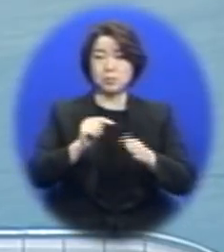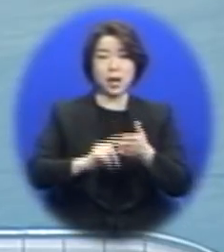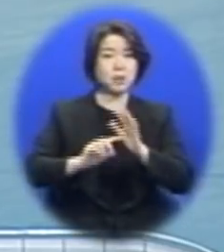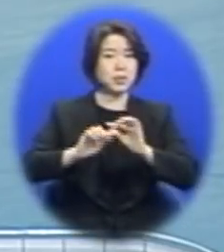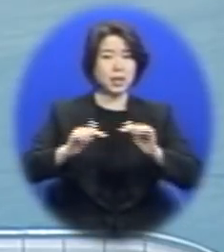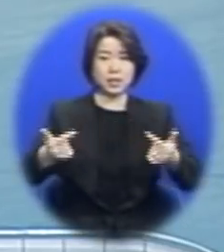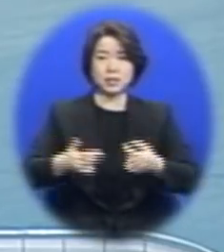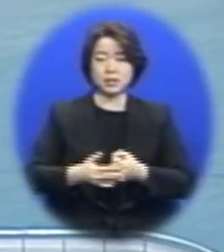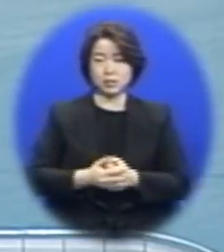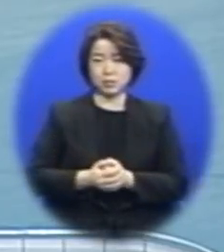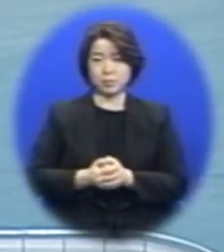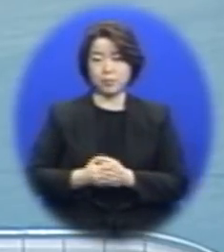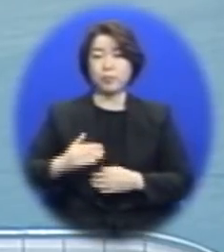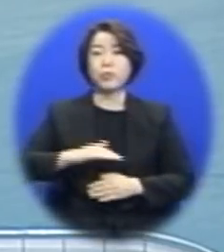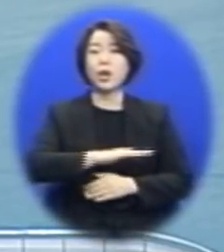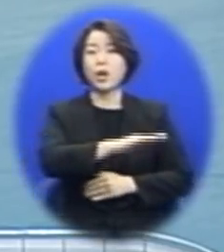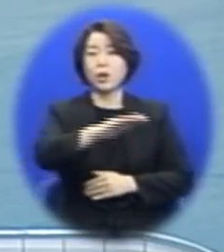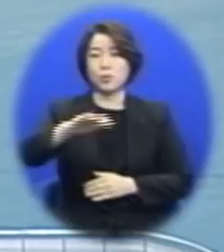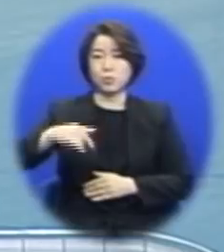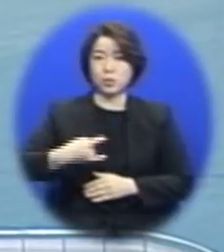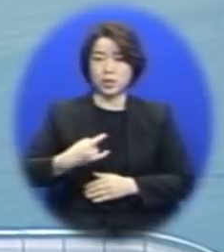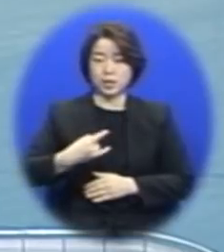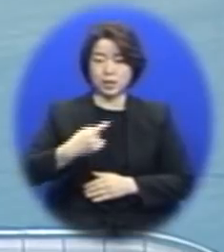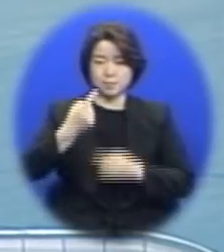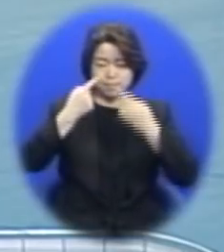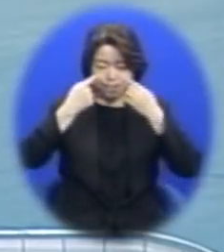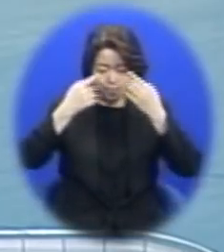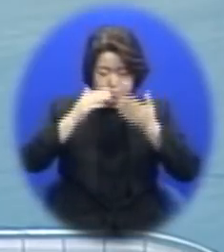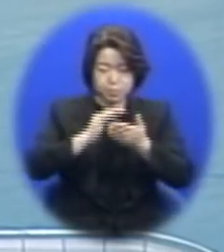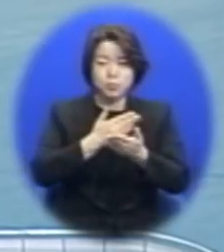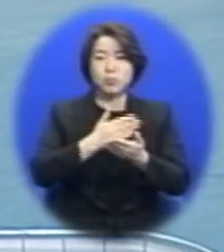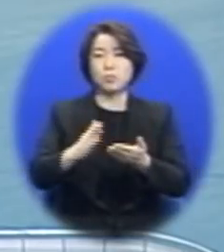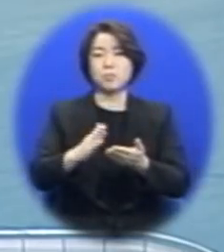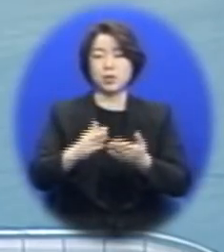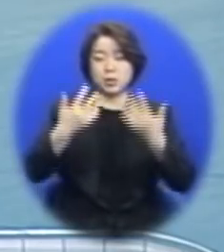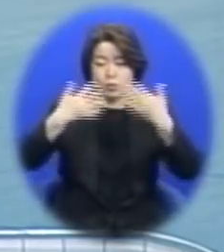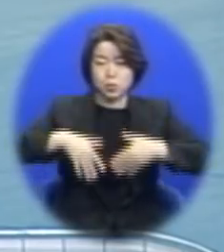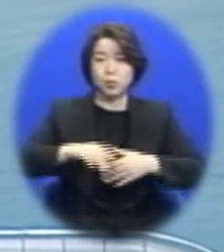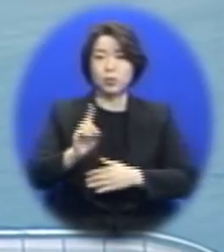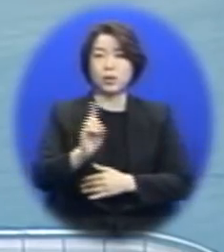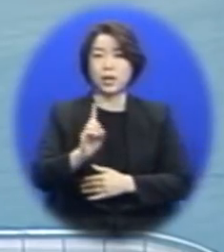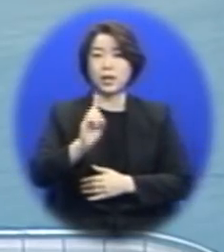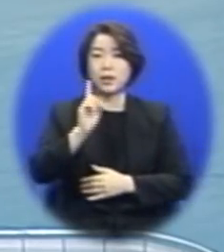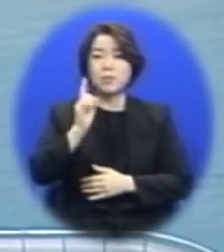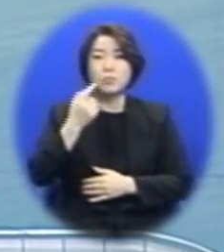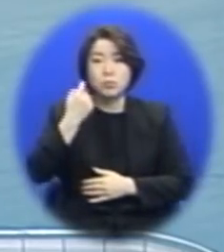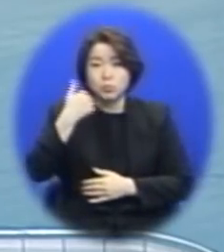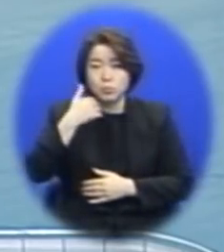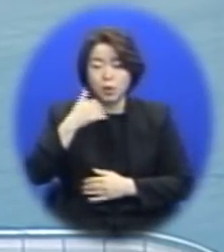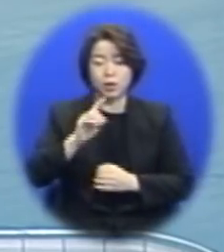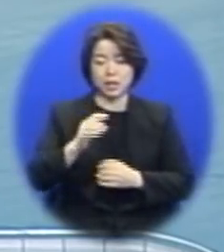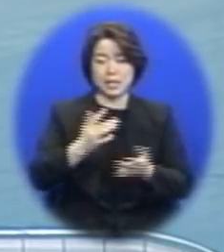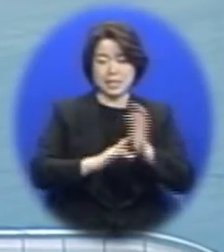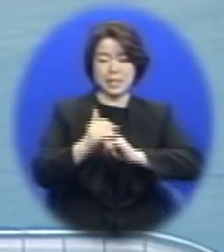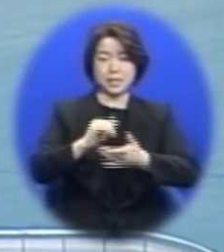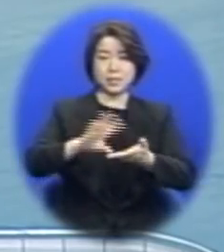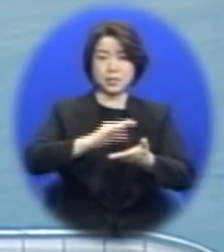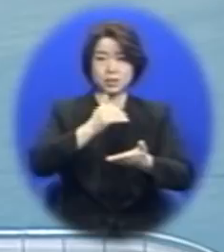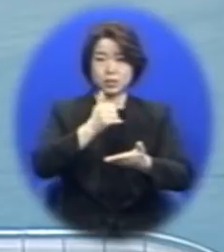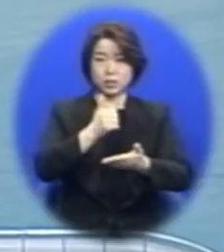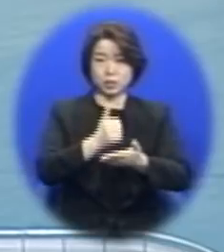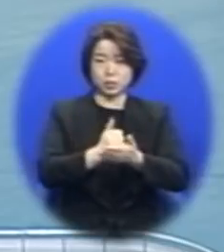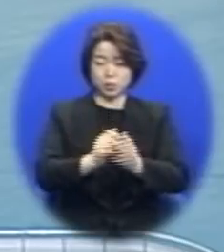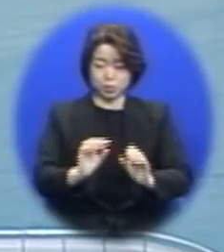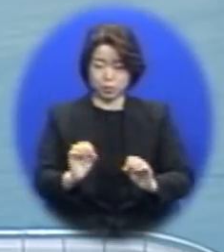우리에게 있어서 분별해야 되는 조건이 있다면 딱 하나입니다. 예수 그리스도로 인하여 속죄함을 받은